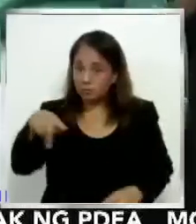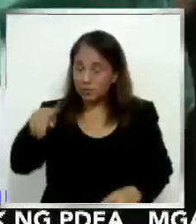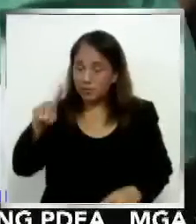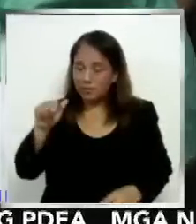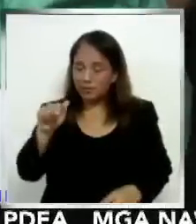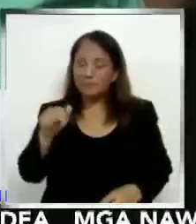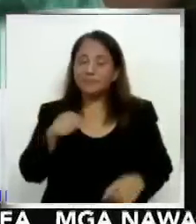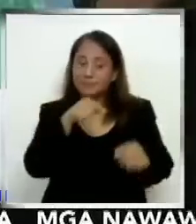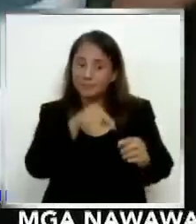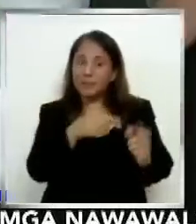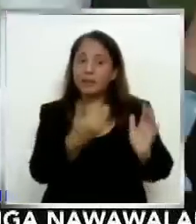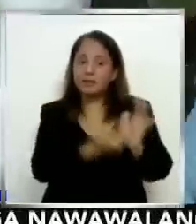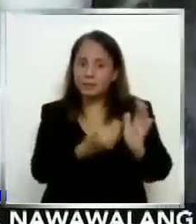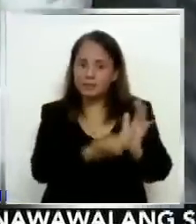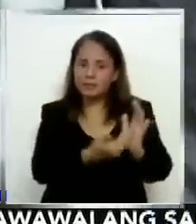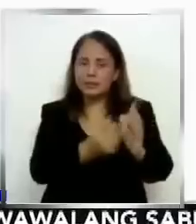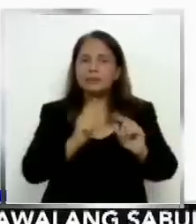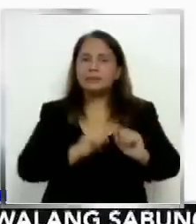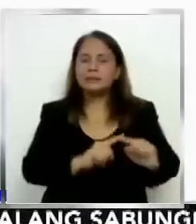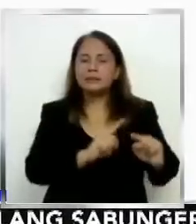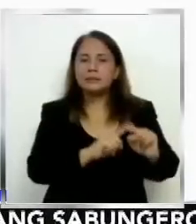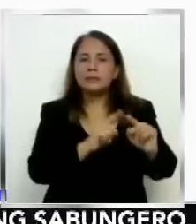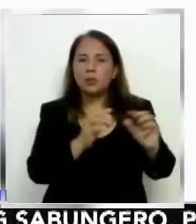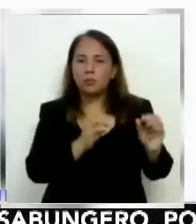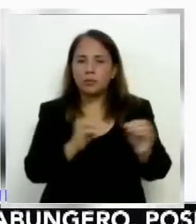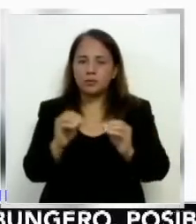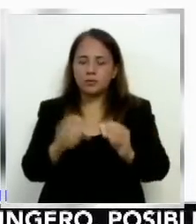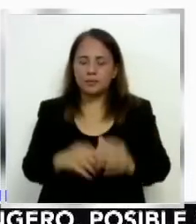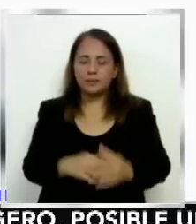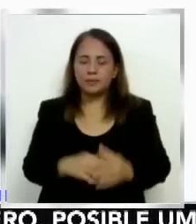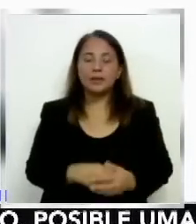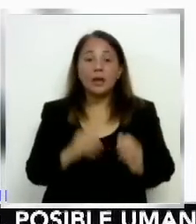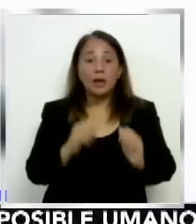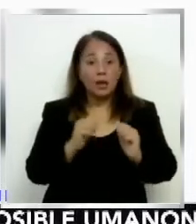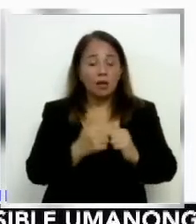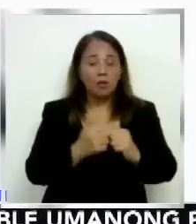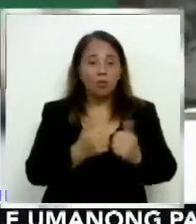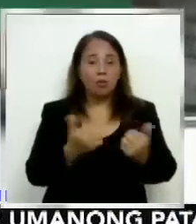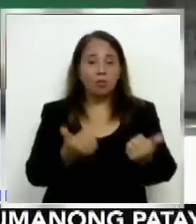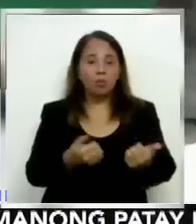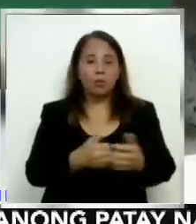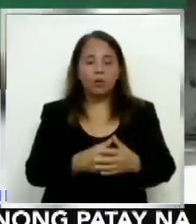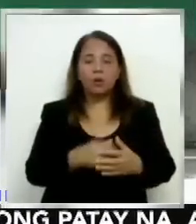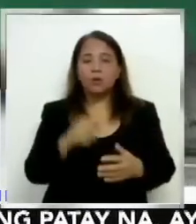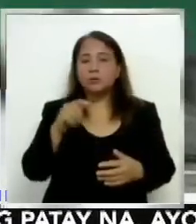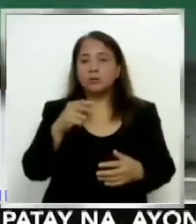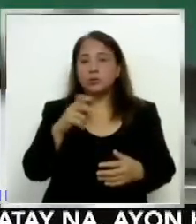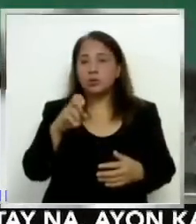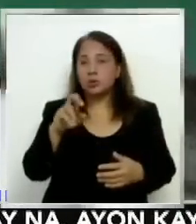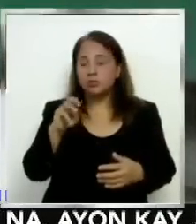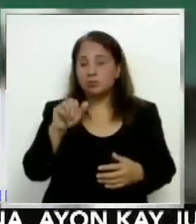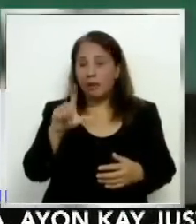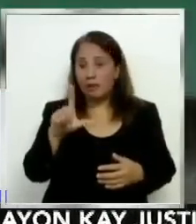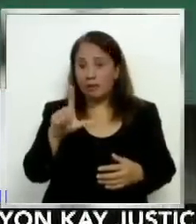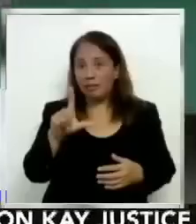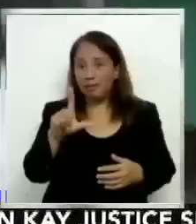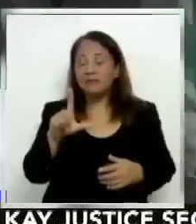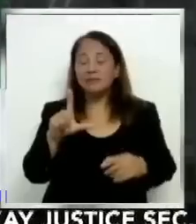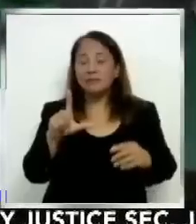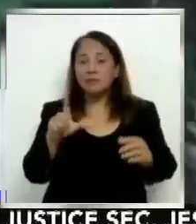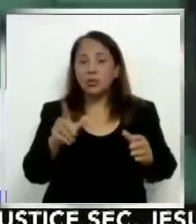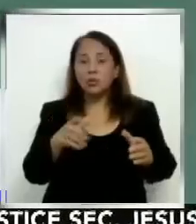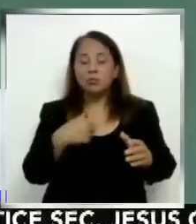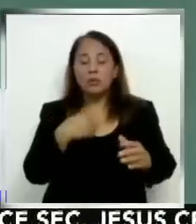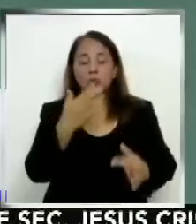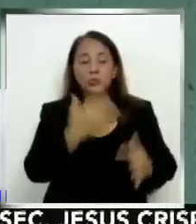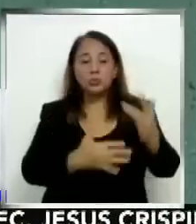ebidensya sa iba't ibang operasyon. Sa pamamagitan niyan ng thermal decomposition o thermolysis o pagsunog gamit